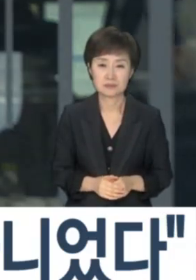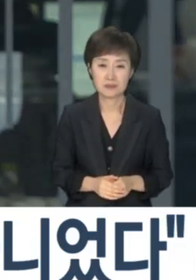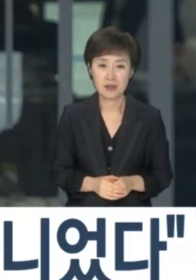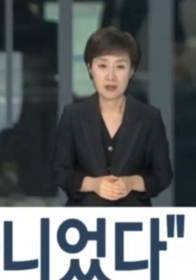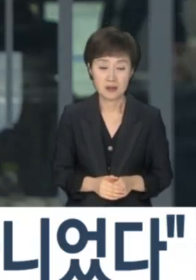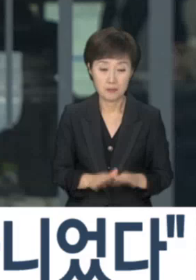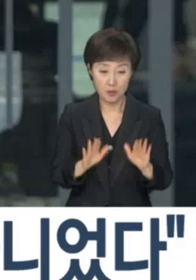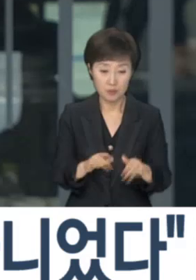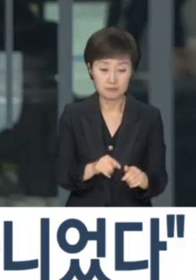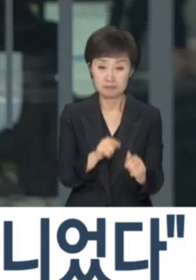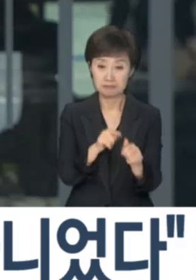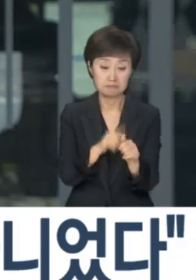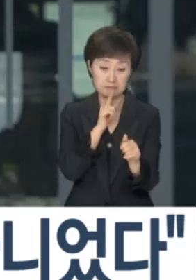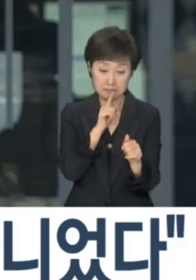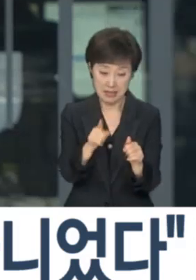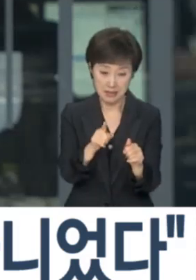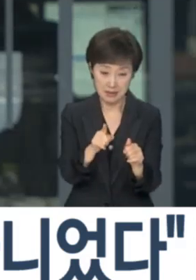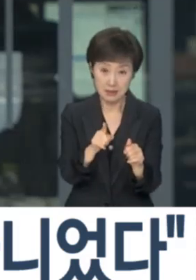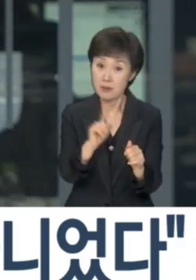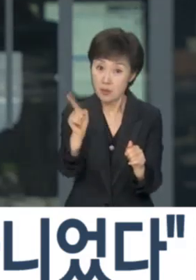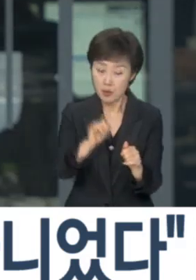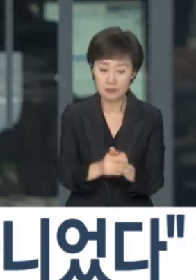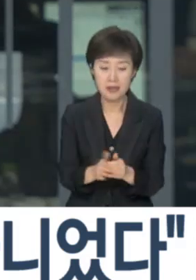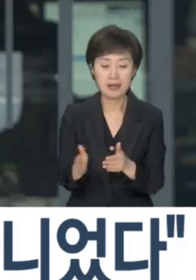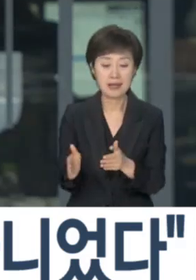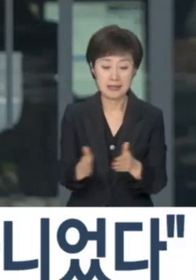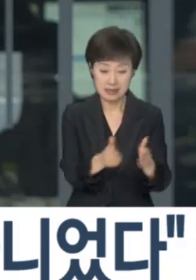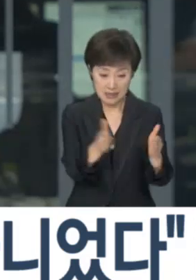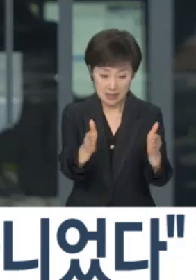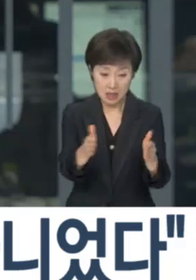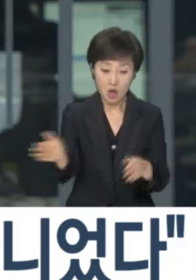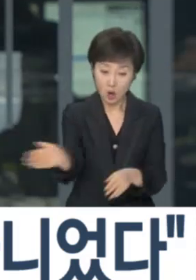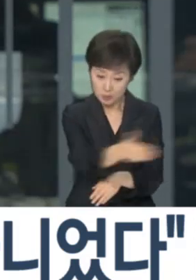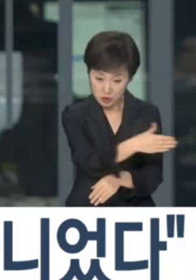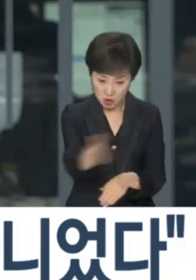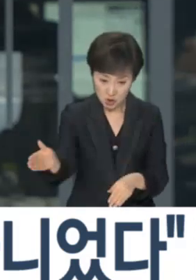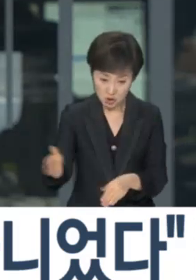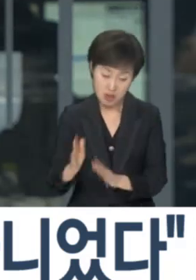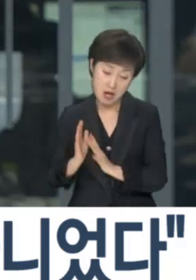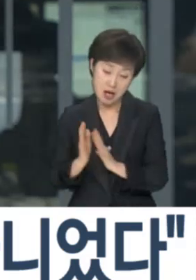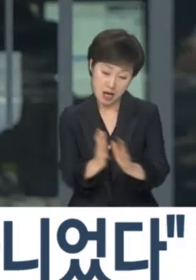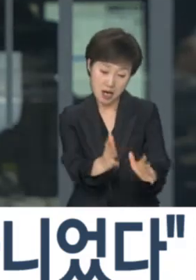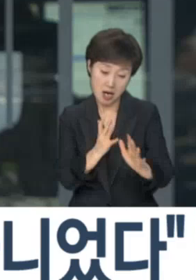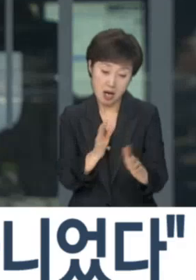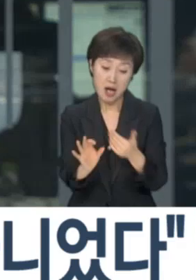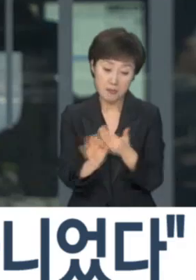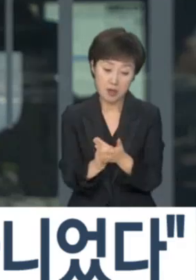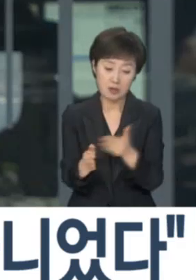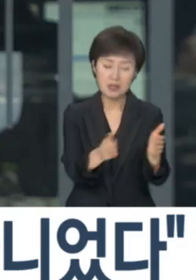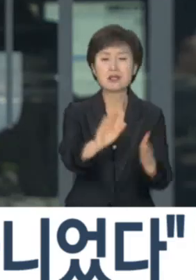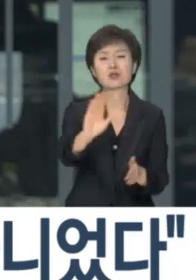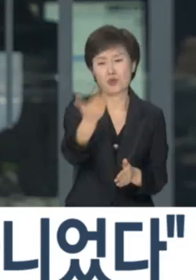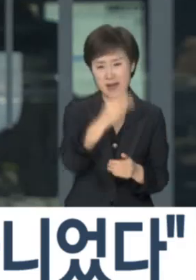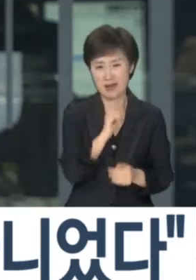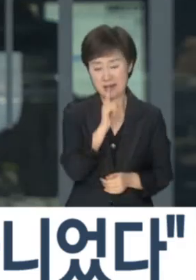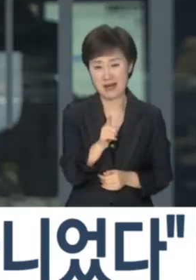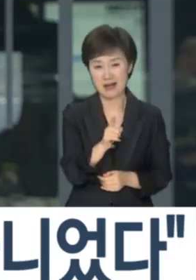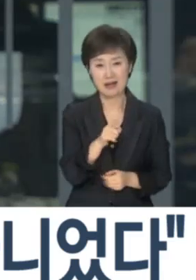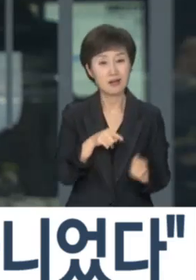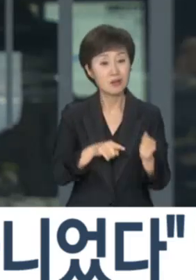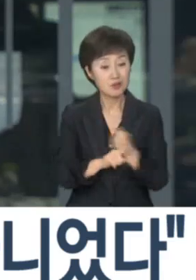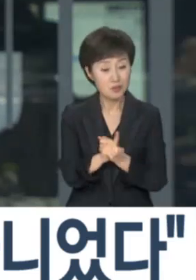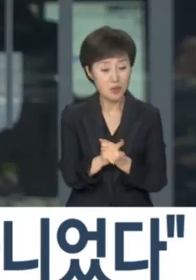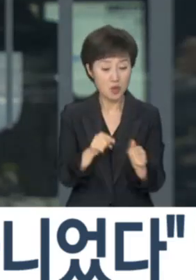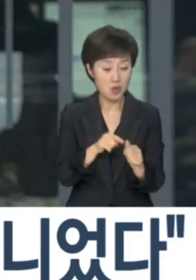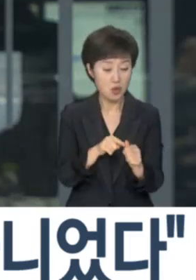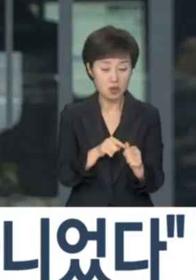내용이 이겁니다. 모든 길은 처음에는 길이 아니었다. 이게 정치 경험이 없다는 비판이 있다라는 질문에 대한